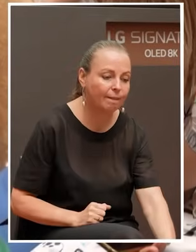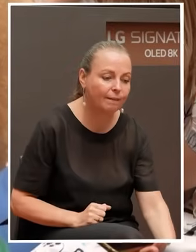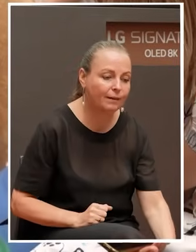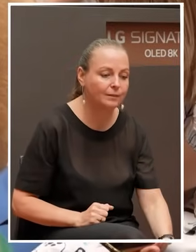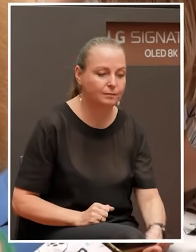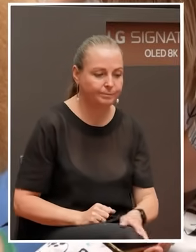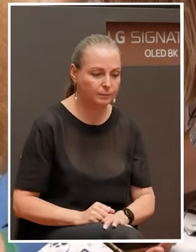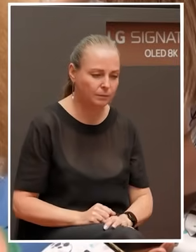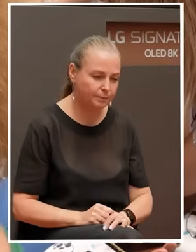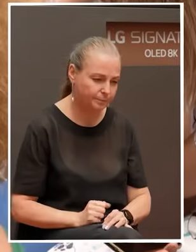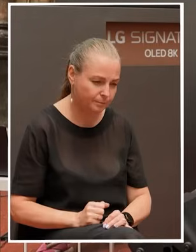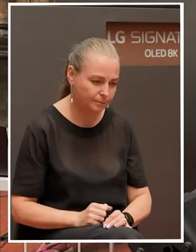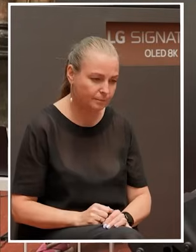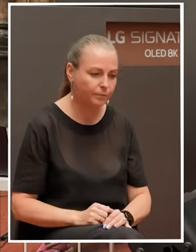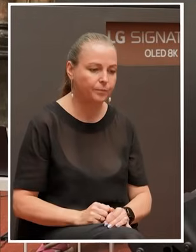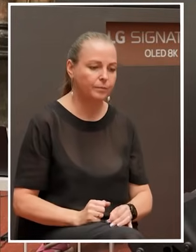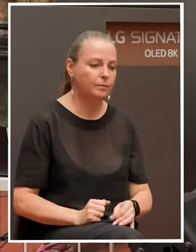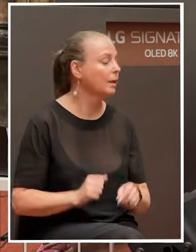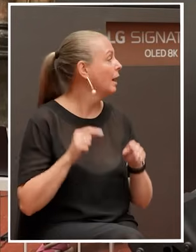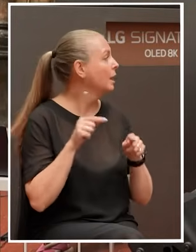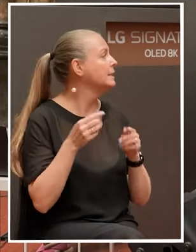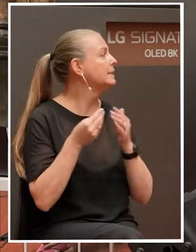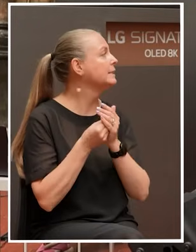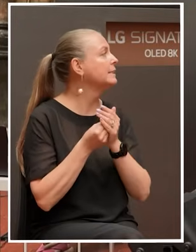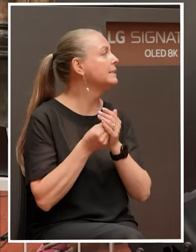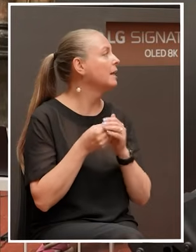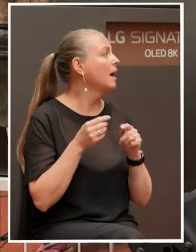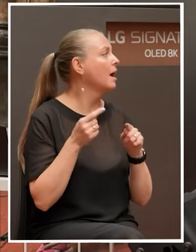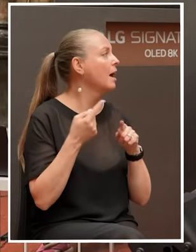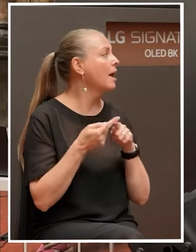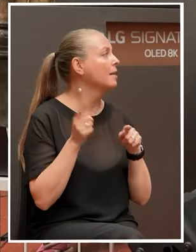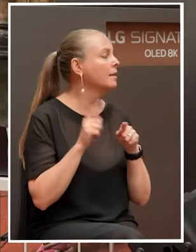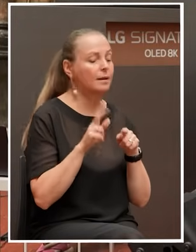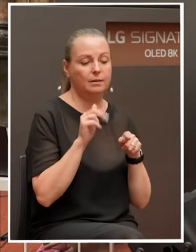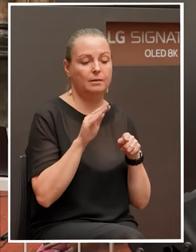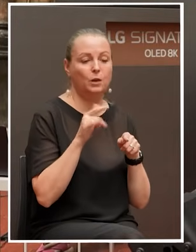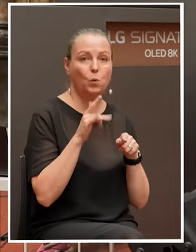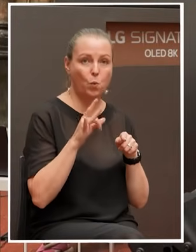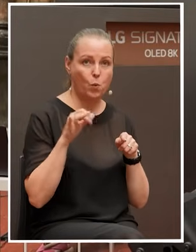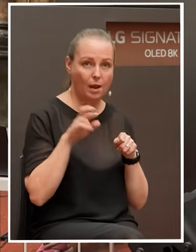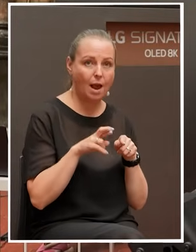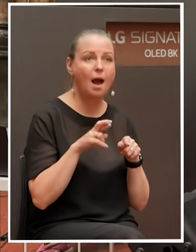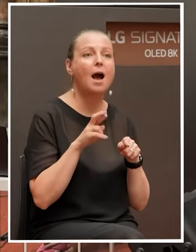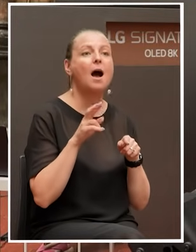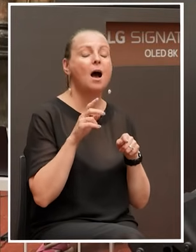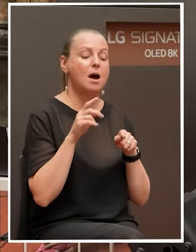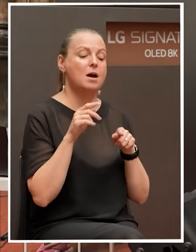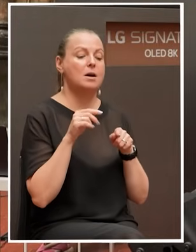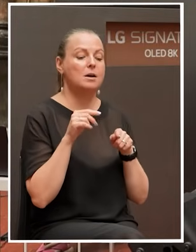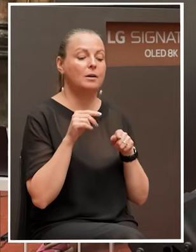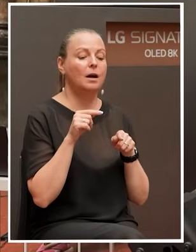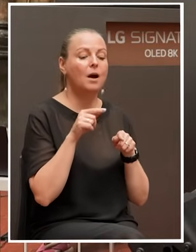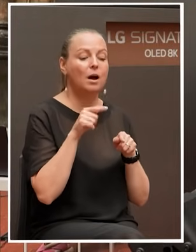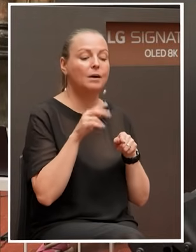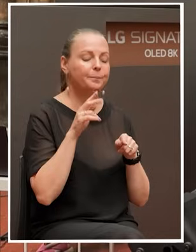для русского авангарда статье «Фактура», где ценности, эта категория, собственно говоря, начинает теоретизироваться,